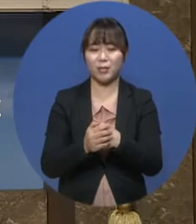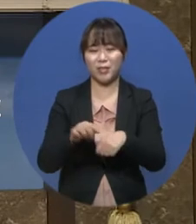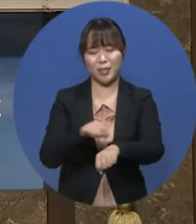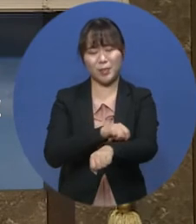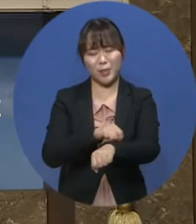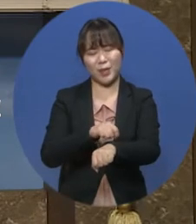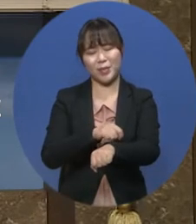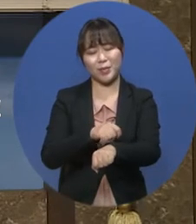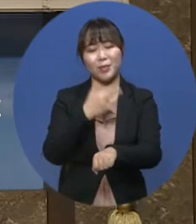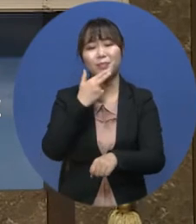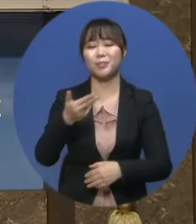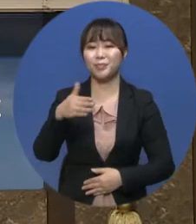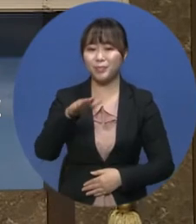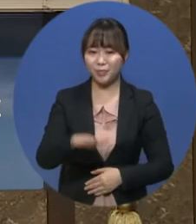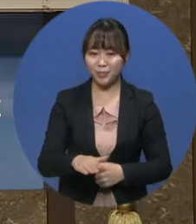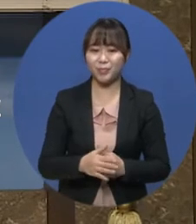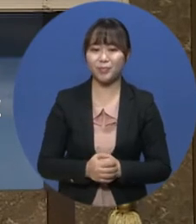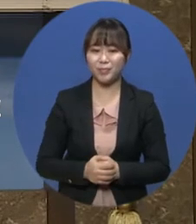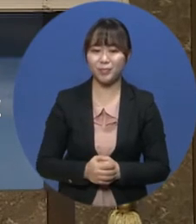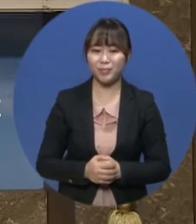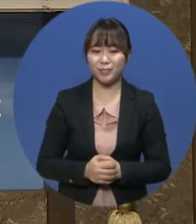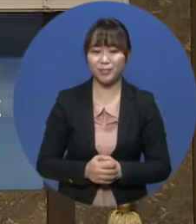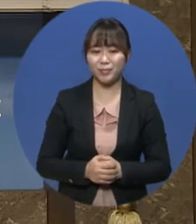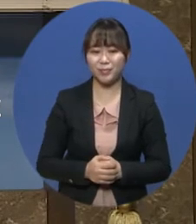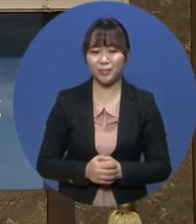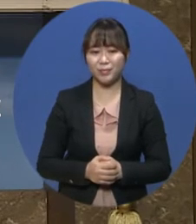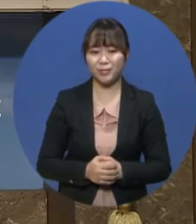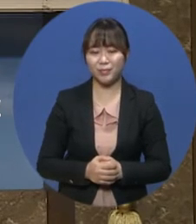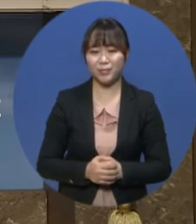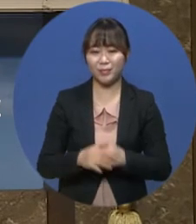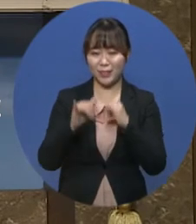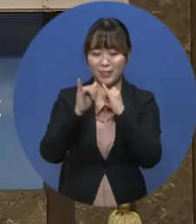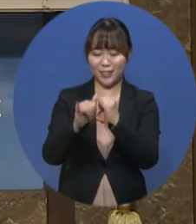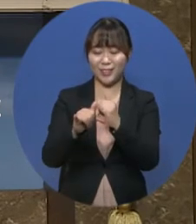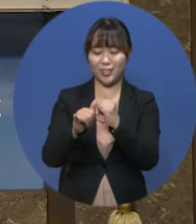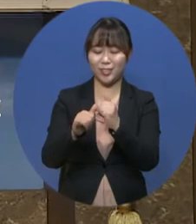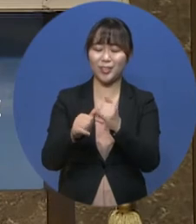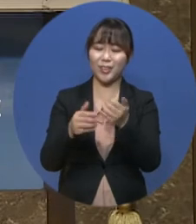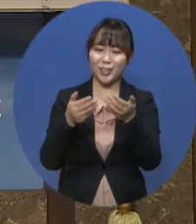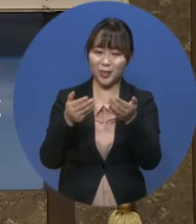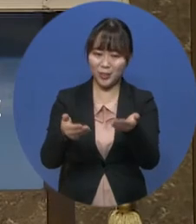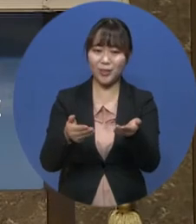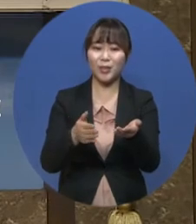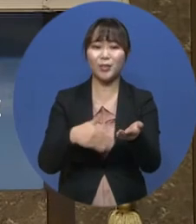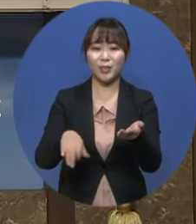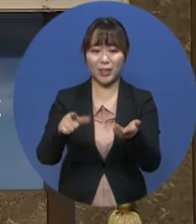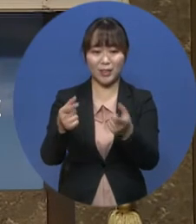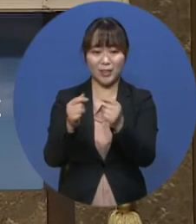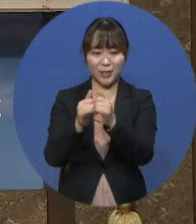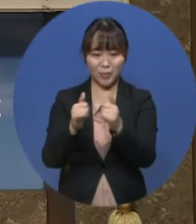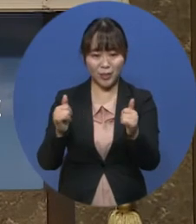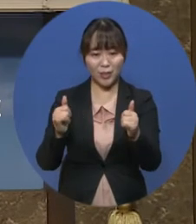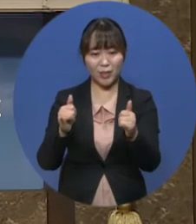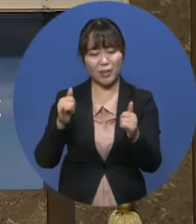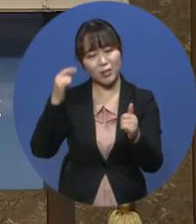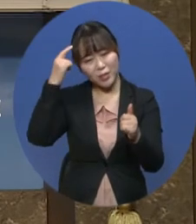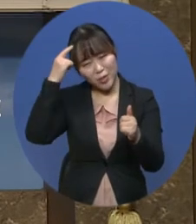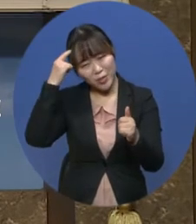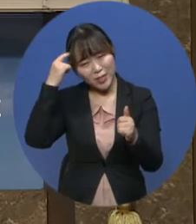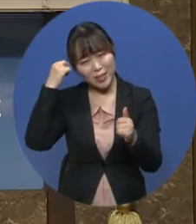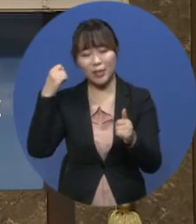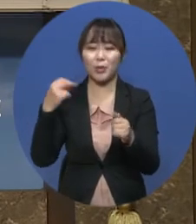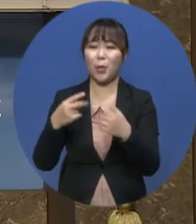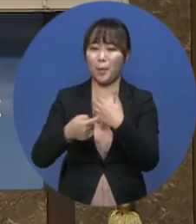좀 뭐 별거는 아니지만 아 시상을 해서 우리가 그 분들의 이렇게 좀 음